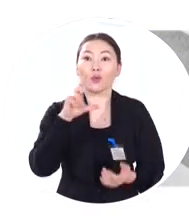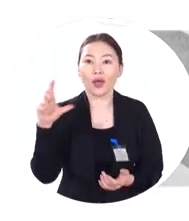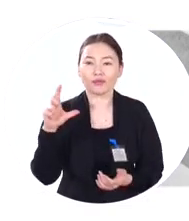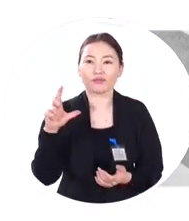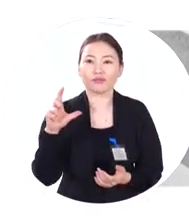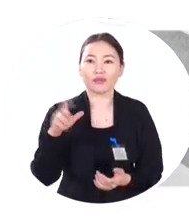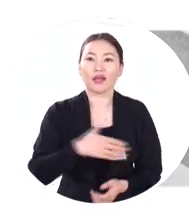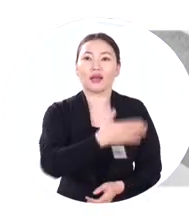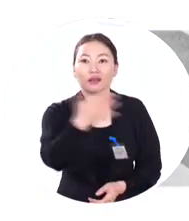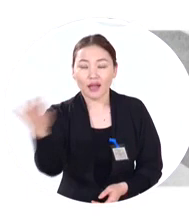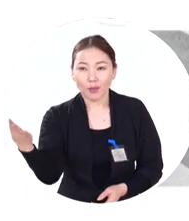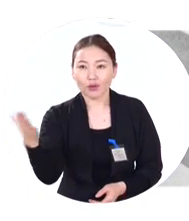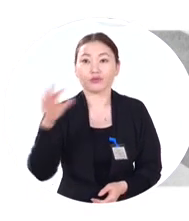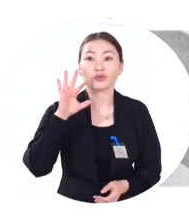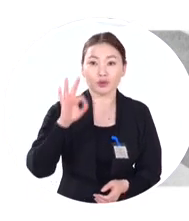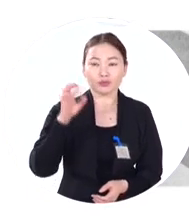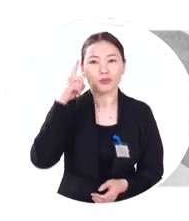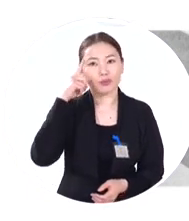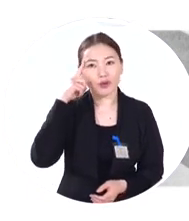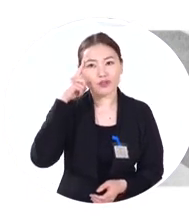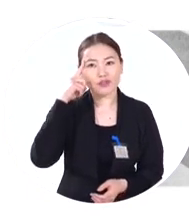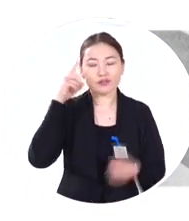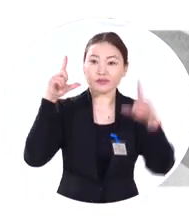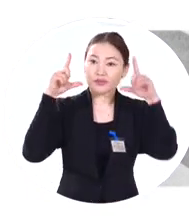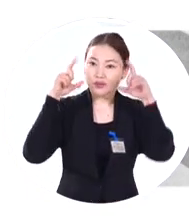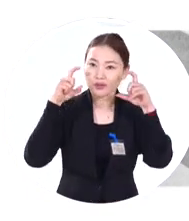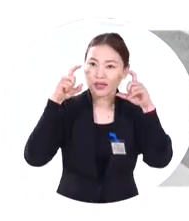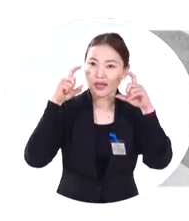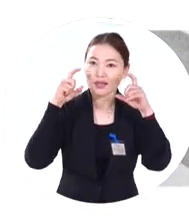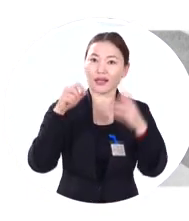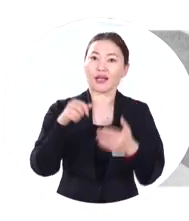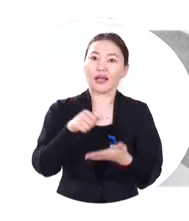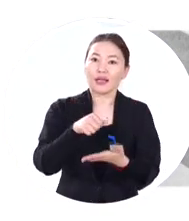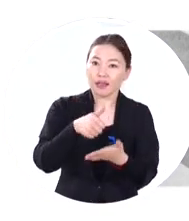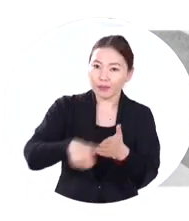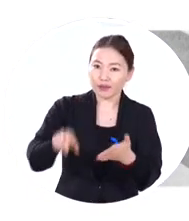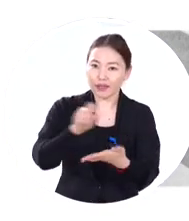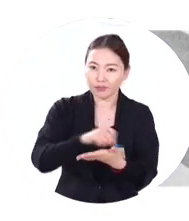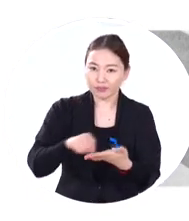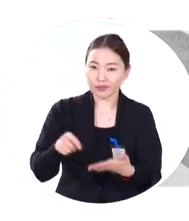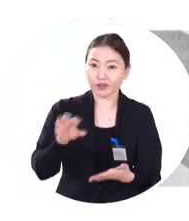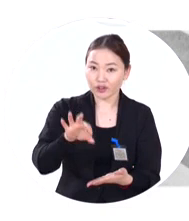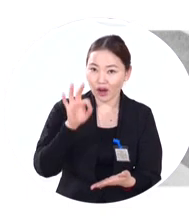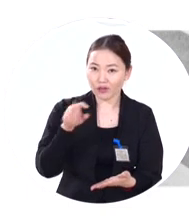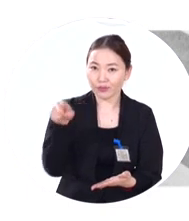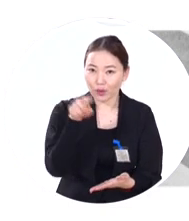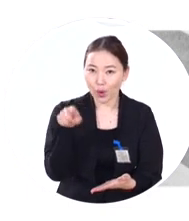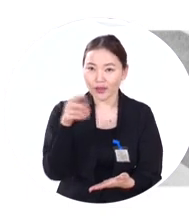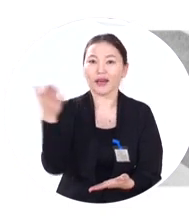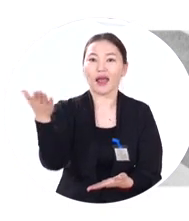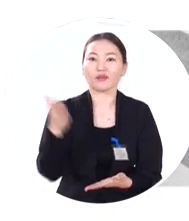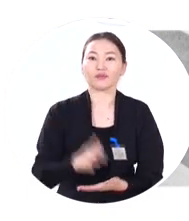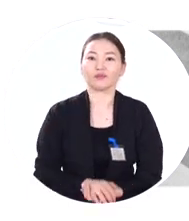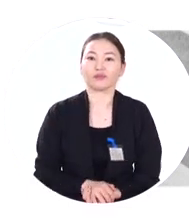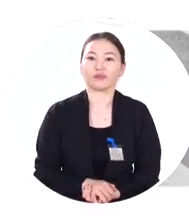тэмдгийг дэвтэртээ бичиж тэмдэглээрэй. A, B, C гэсэн хувилбарт байгаа хүмүүсийн дүр төрхийг